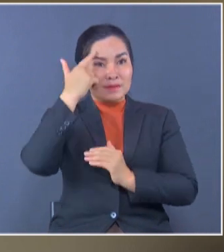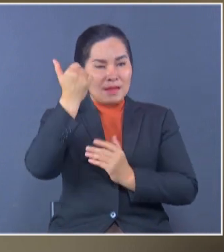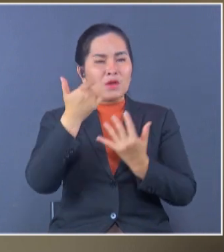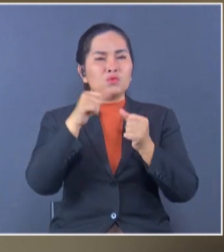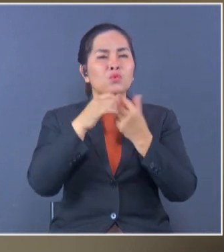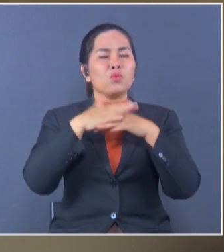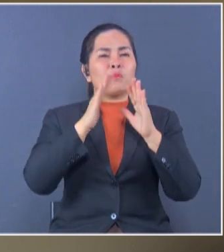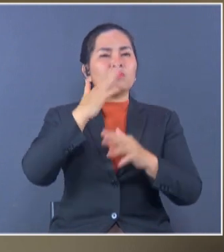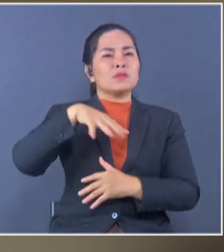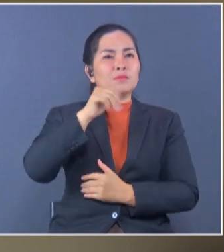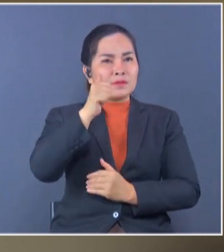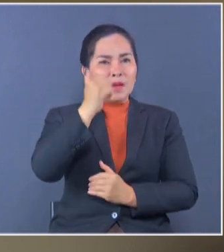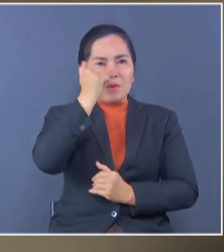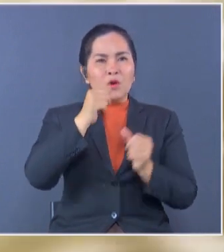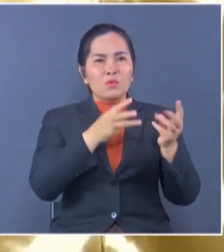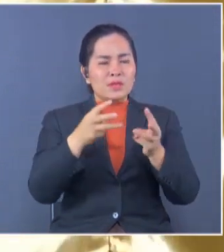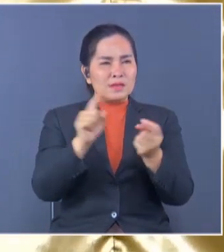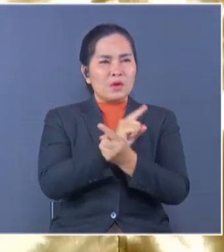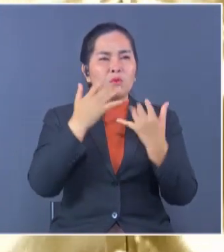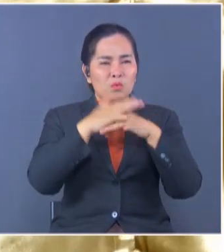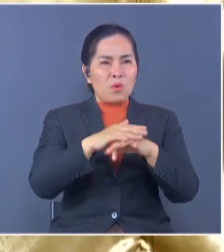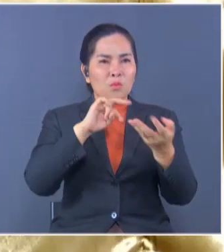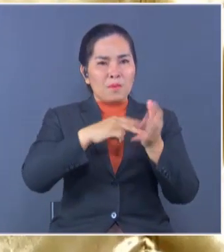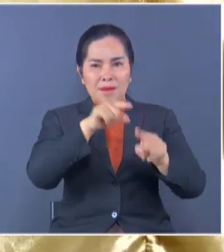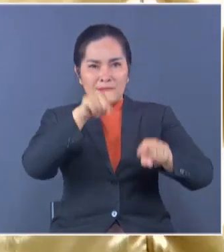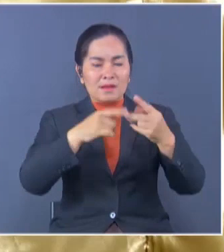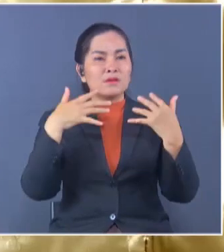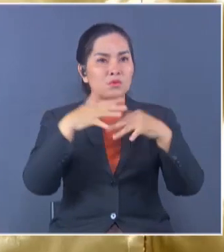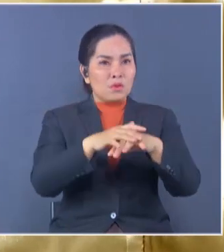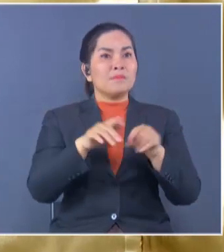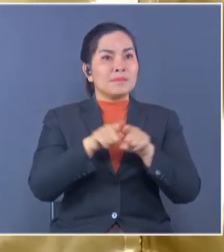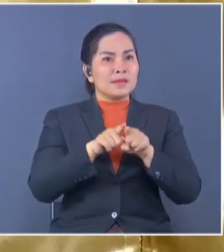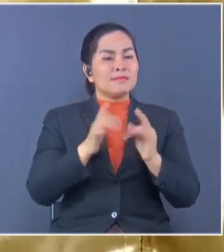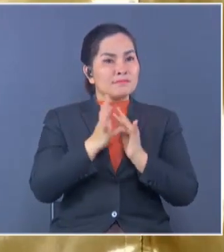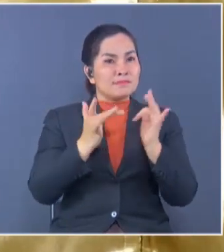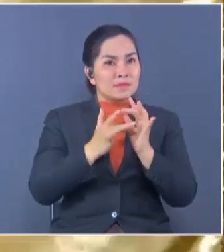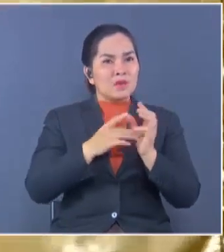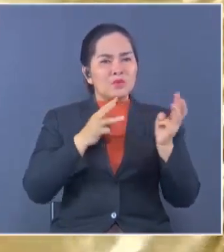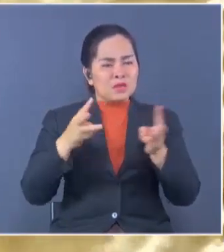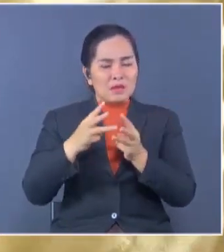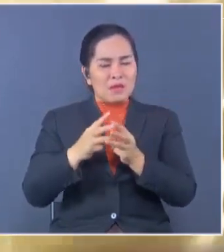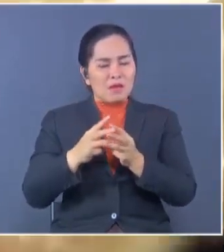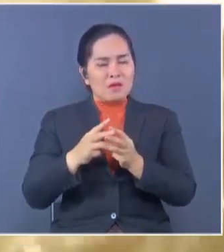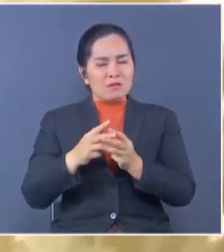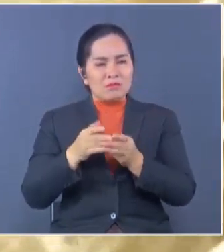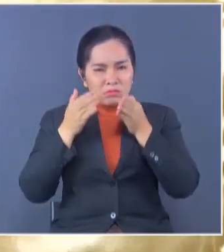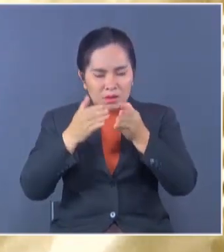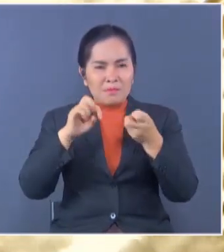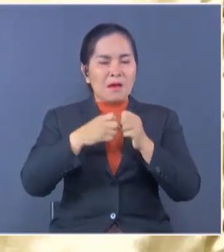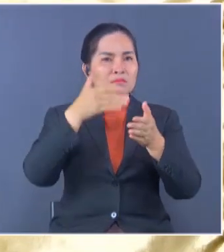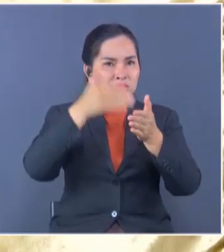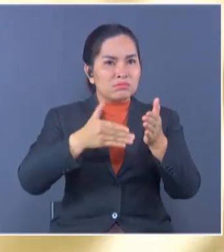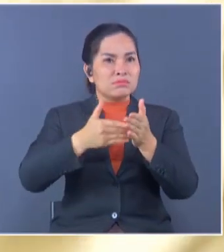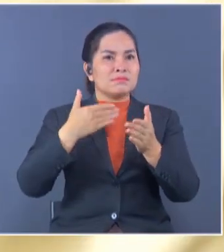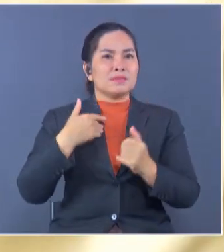นทุกประเภทได้เพราะการอยู่ร่วมกันในสังคมคือความหลากหลายตนเองก็เป็นคริสต์การยึดติดในบางสิ่งจะเป็นอุปสรรคอันใหญ่หลว